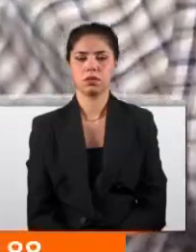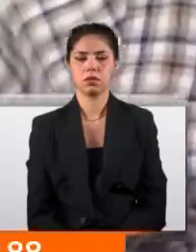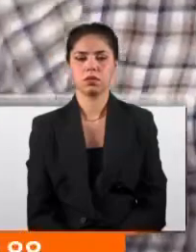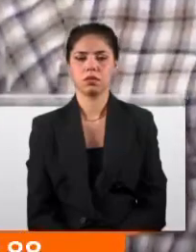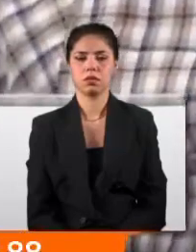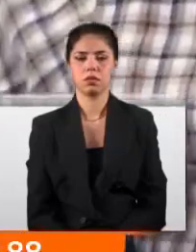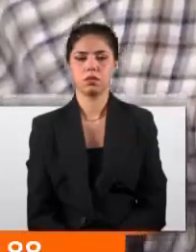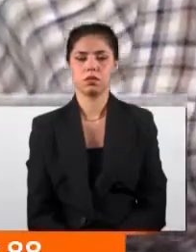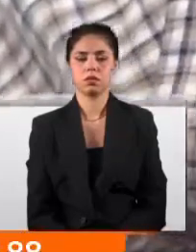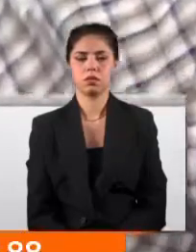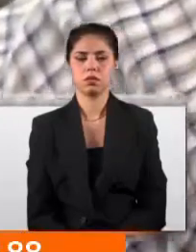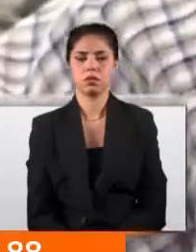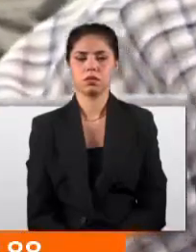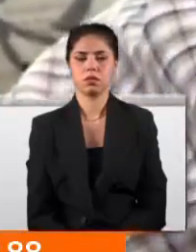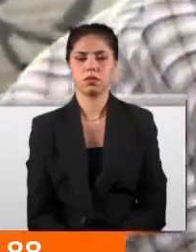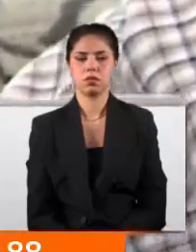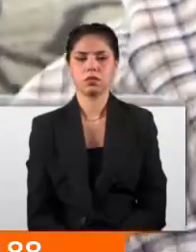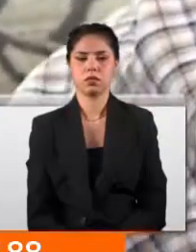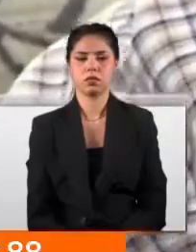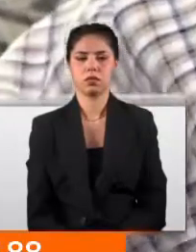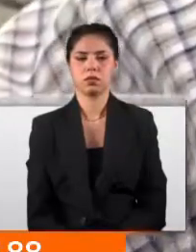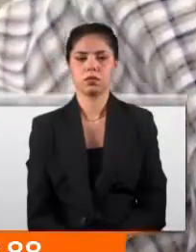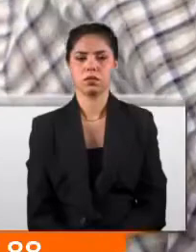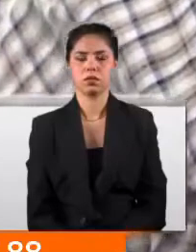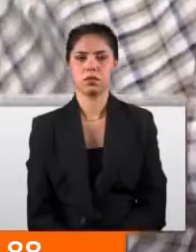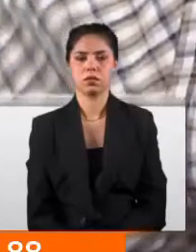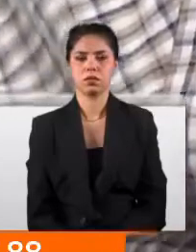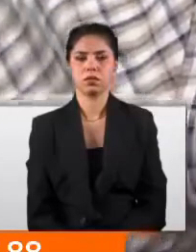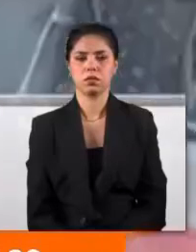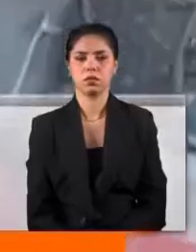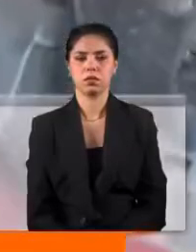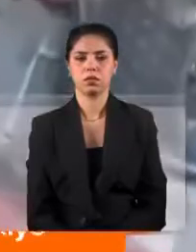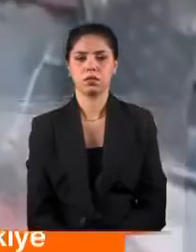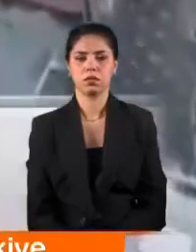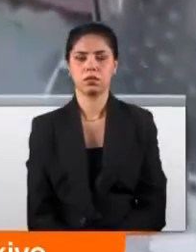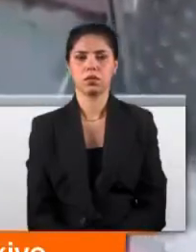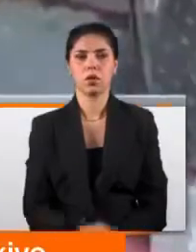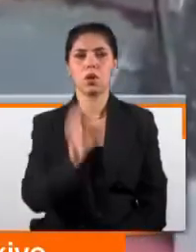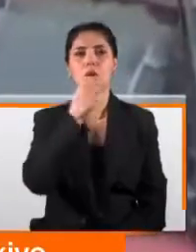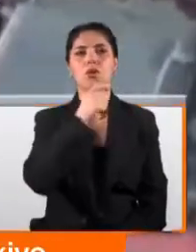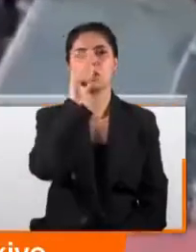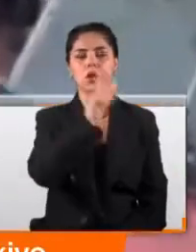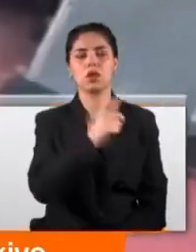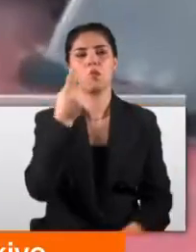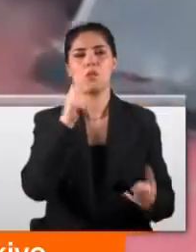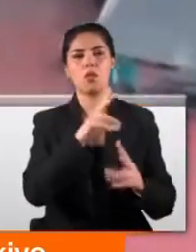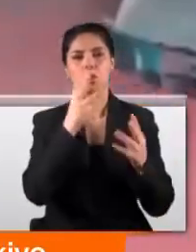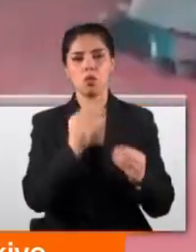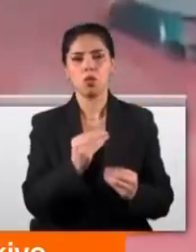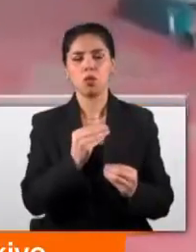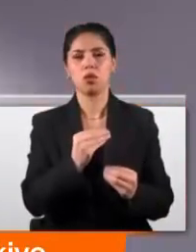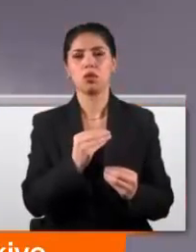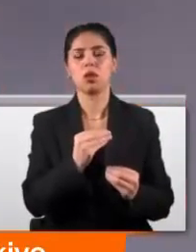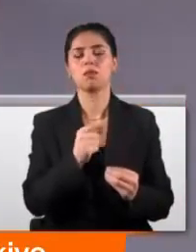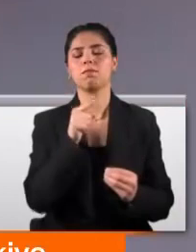Deseydi. Ben onu başım üstünde tutardım. Oğuz Murat Hacı'nın ölümüne sebep olan oğlunu